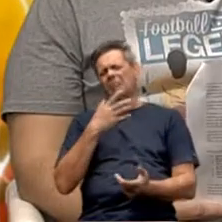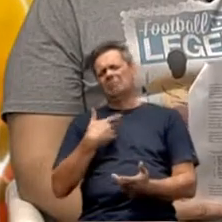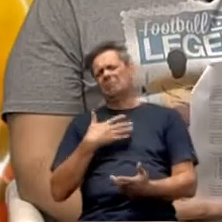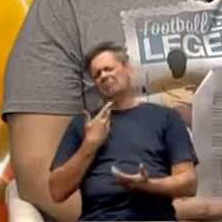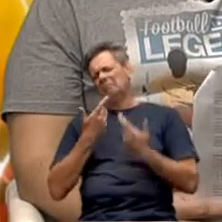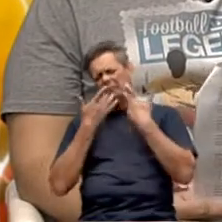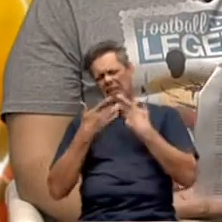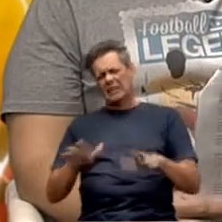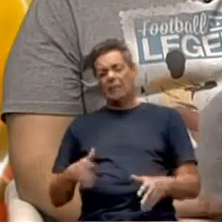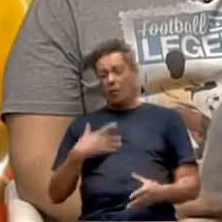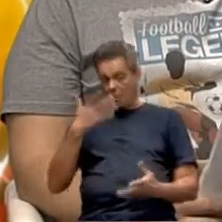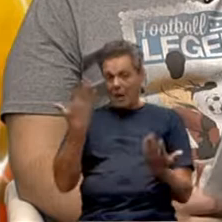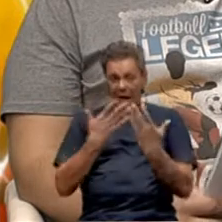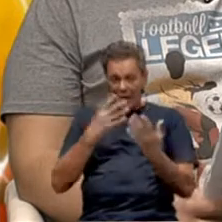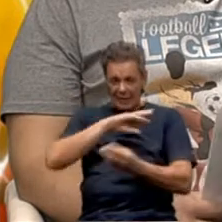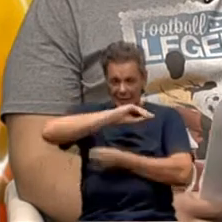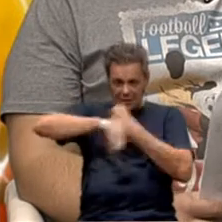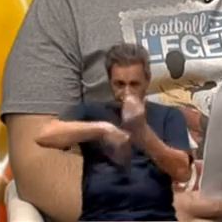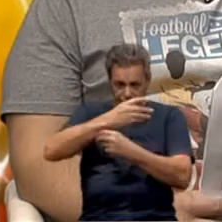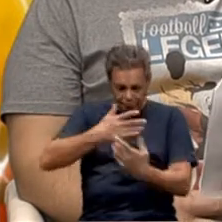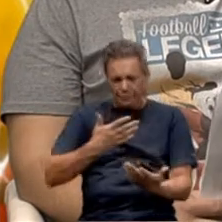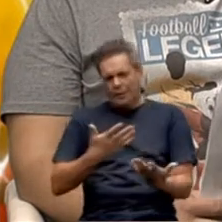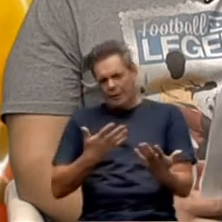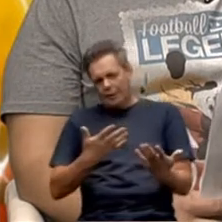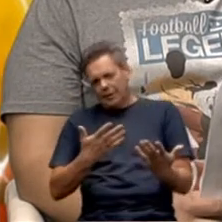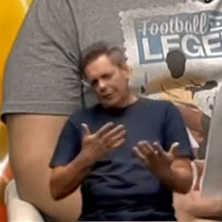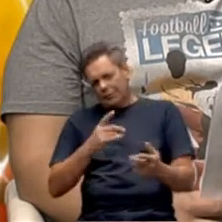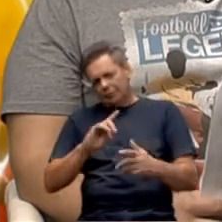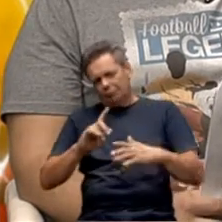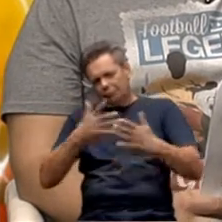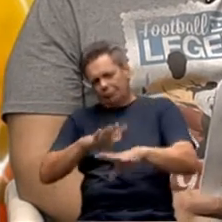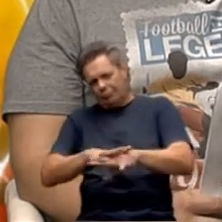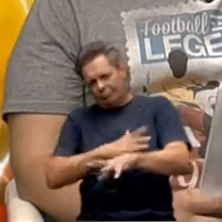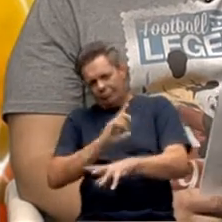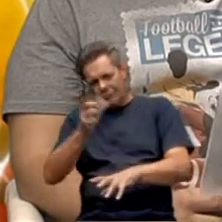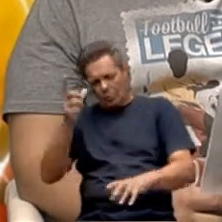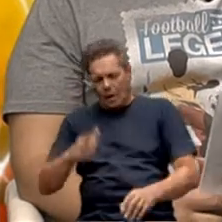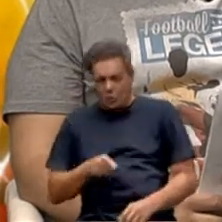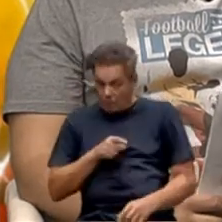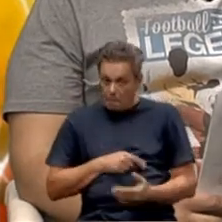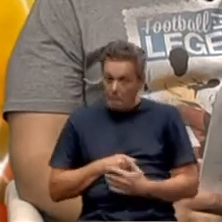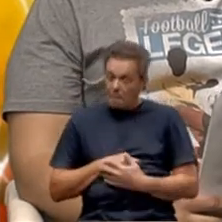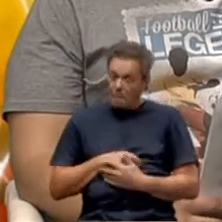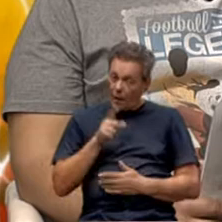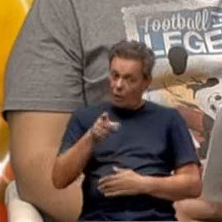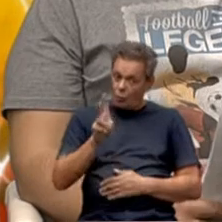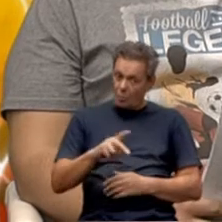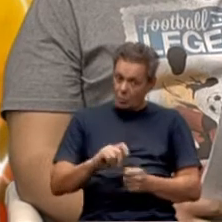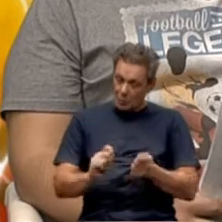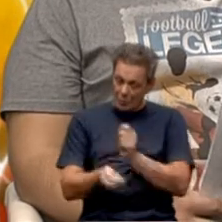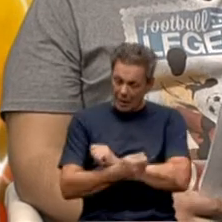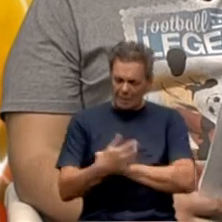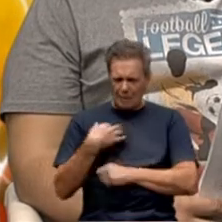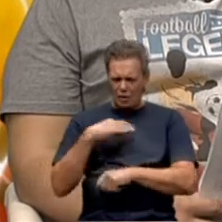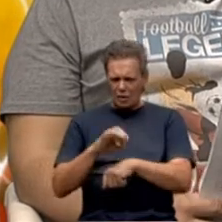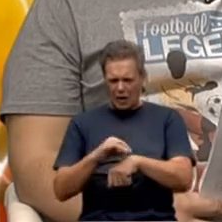sve pomiješa i... Bravo, evo, super, drago me. Znači, i to možemo promijeniti da bi naša